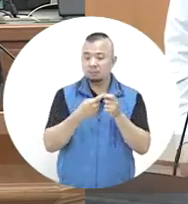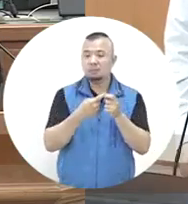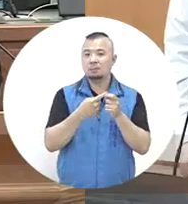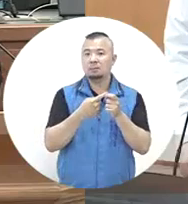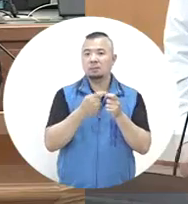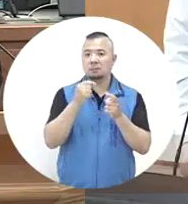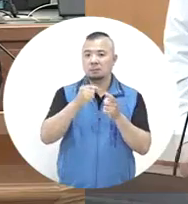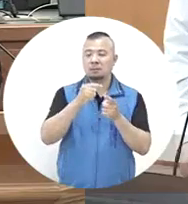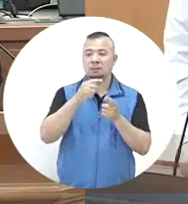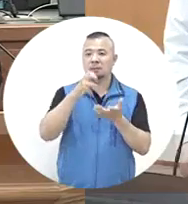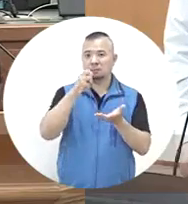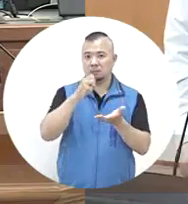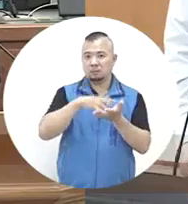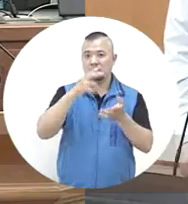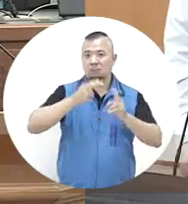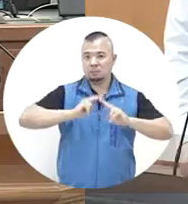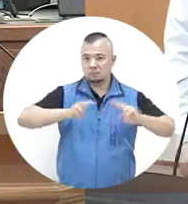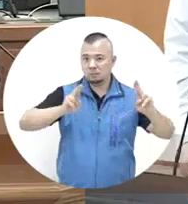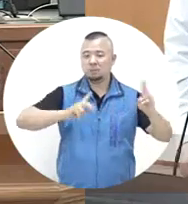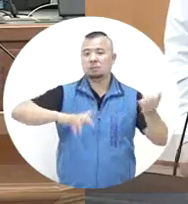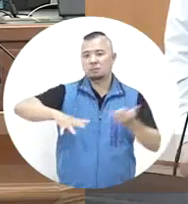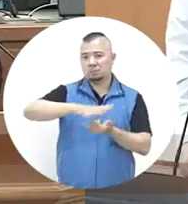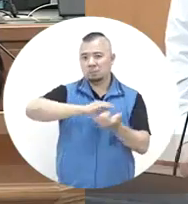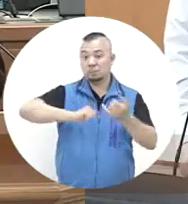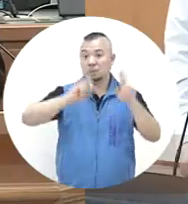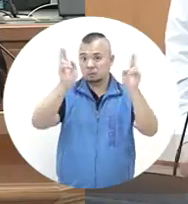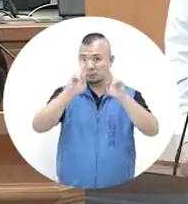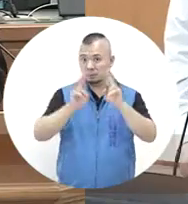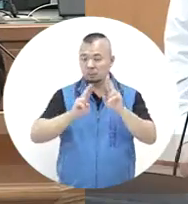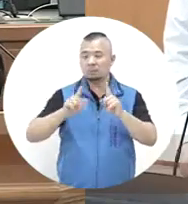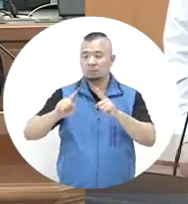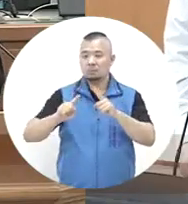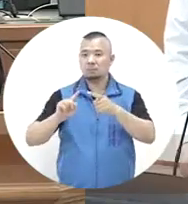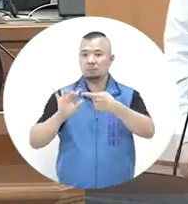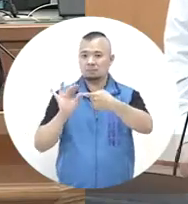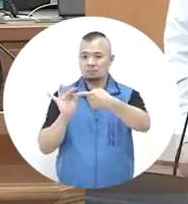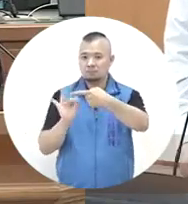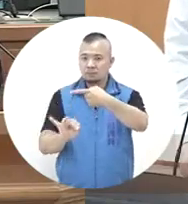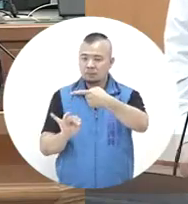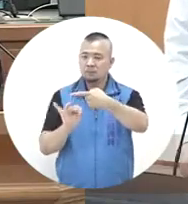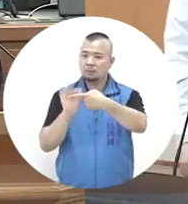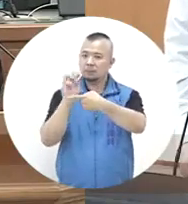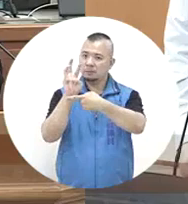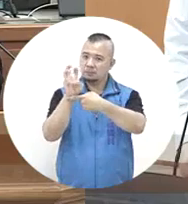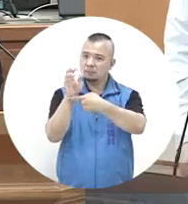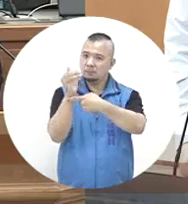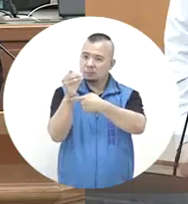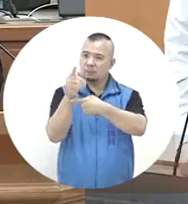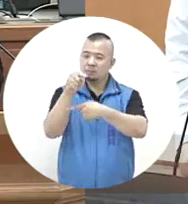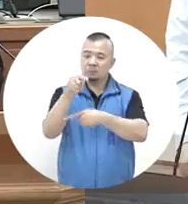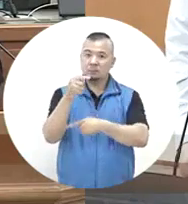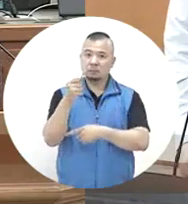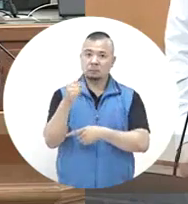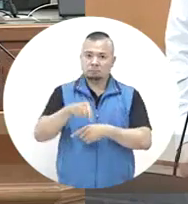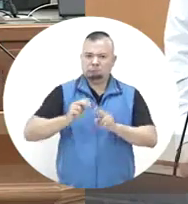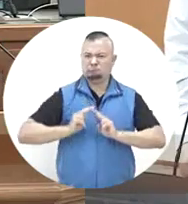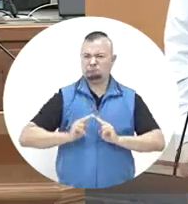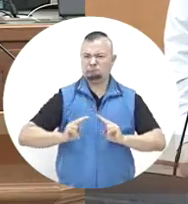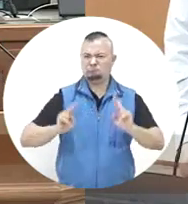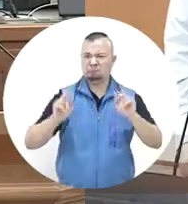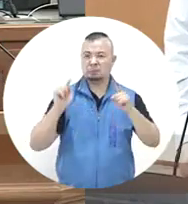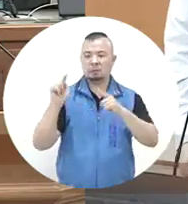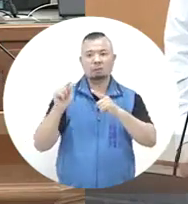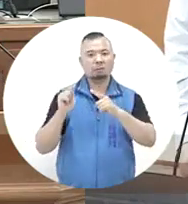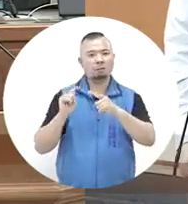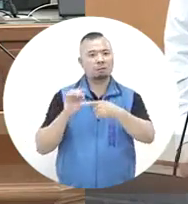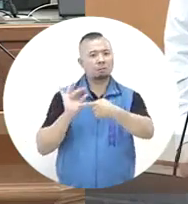了全国的将近 39%， 到最高峰的时候超过 50%。现在呢，